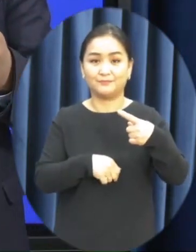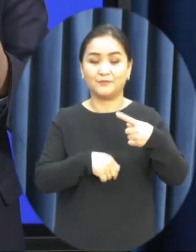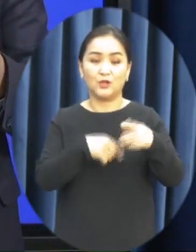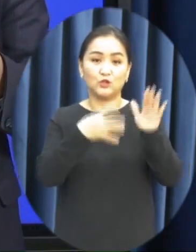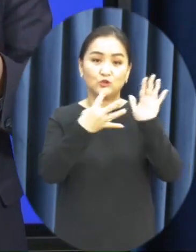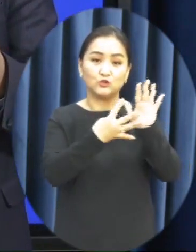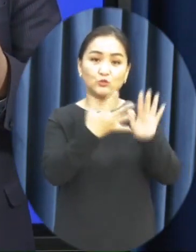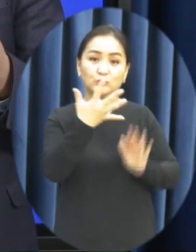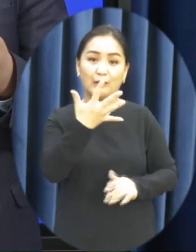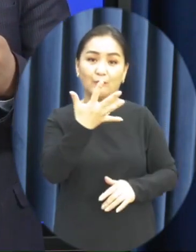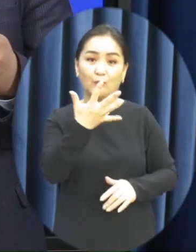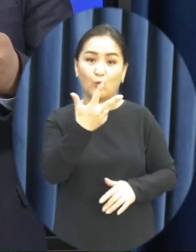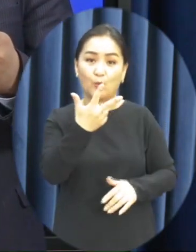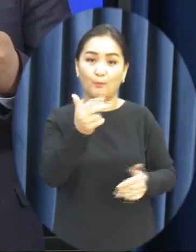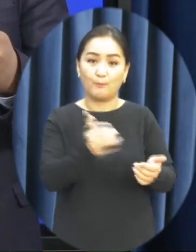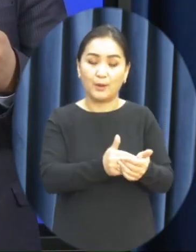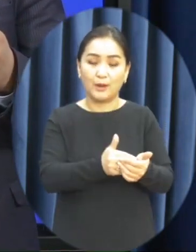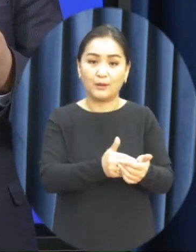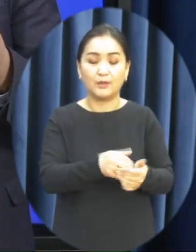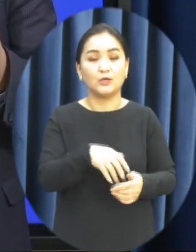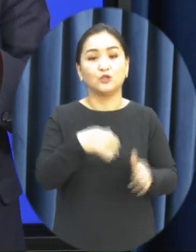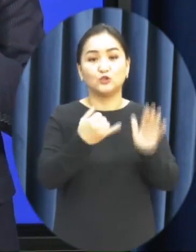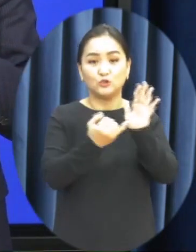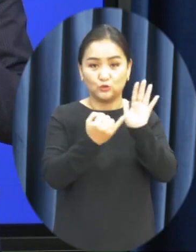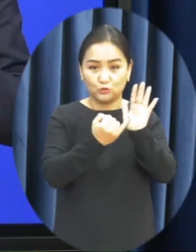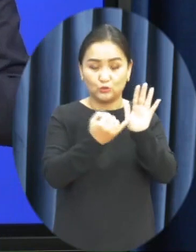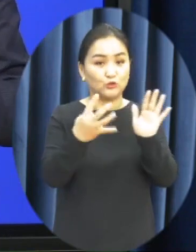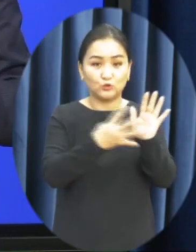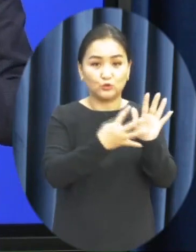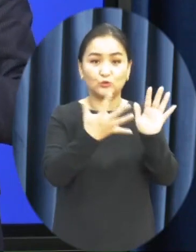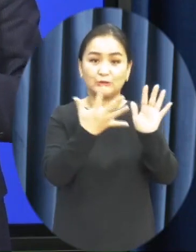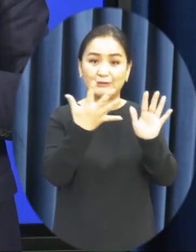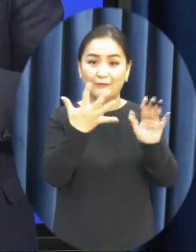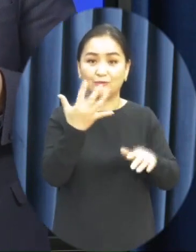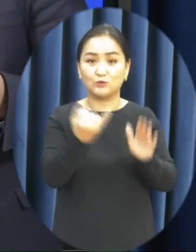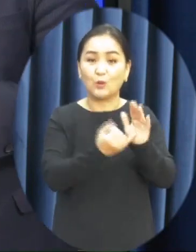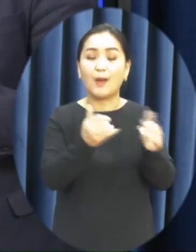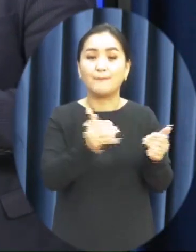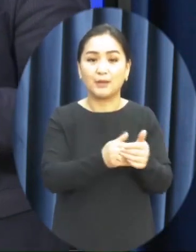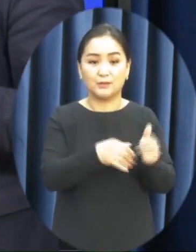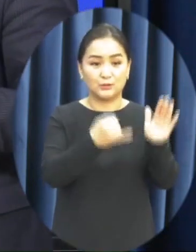སྤྲི